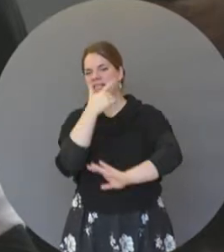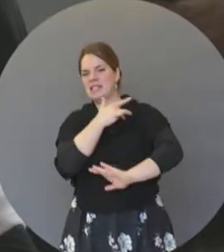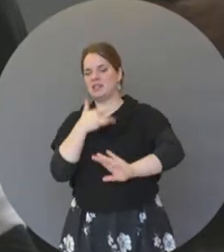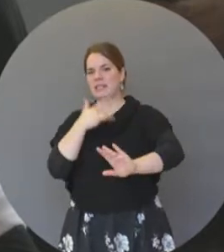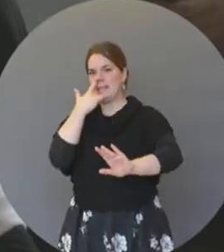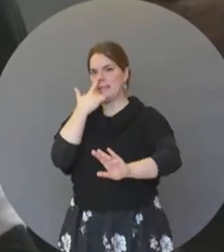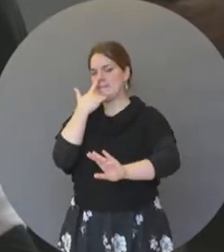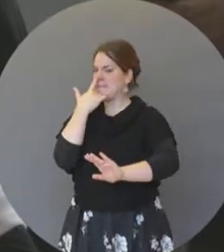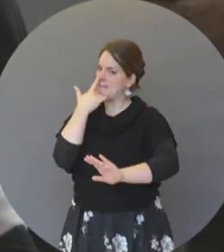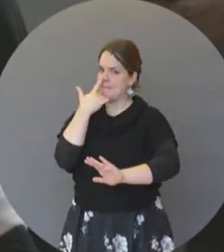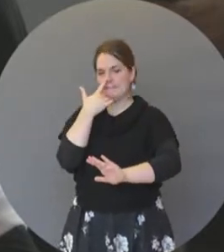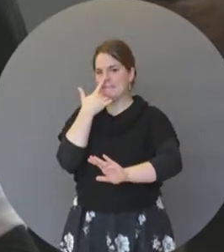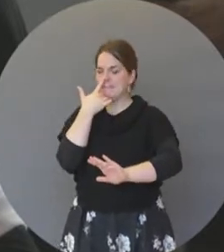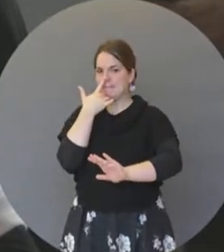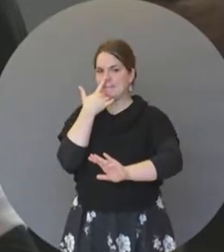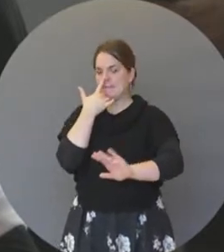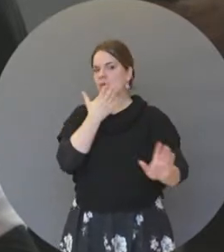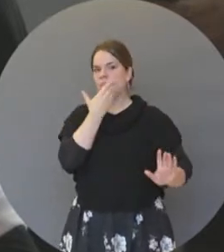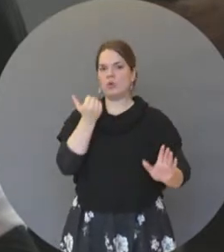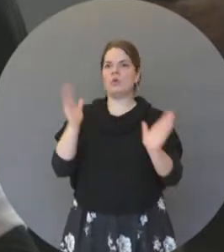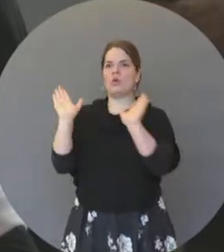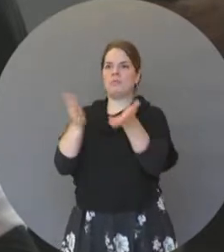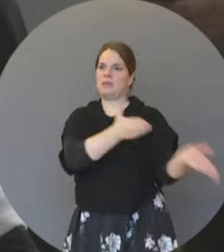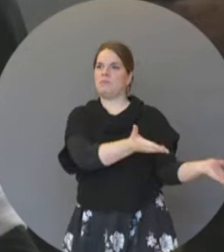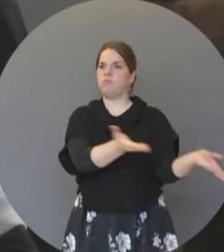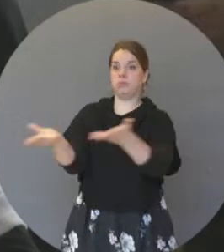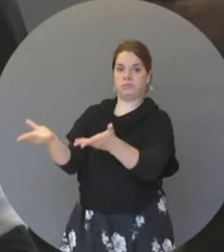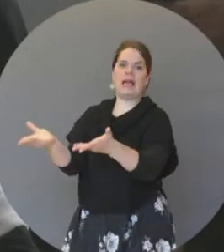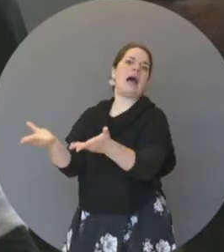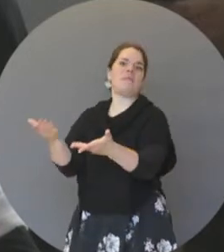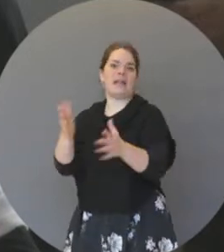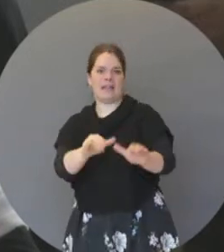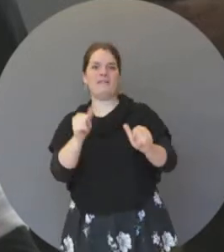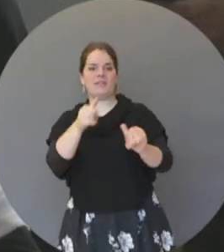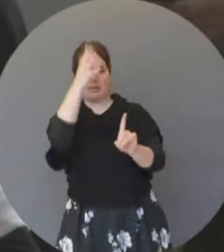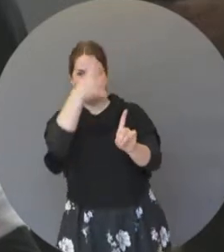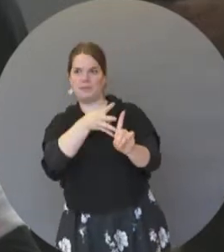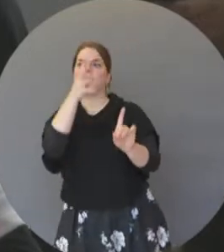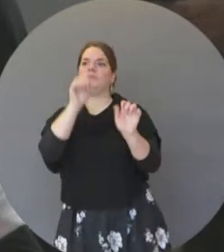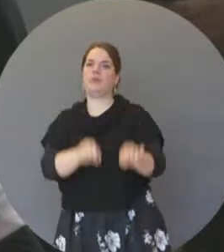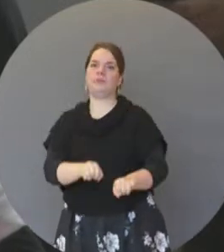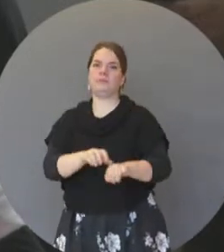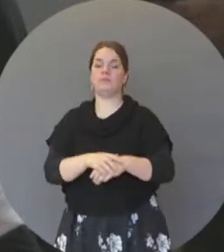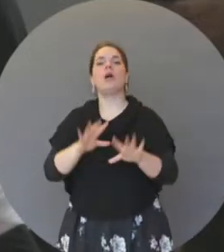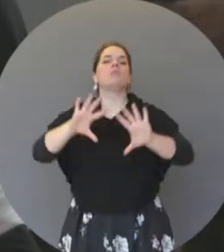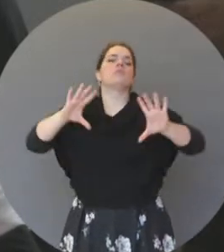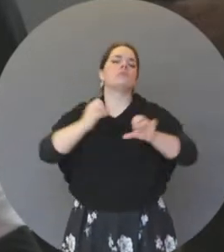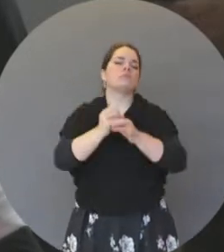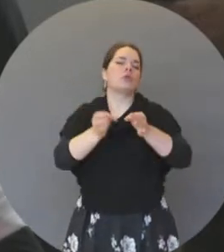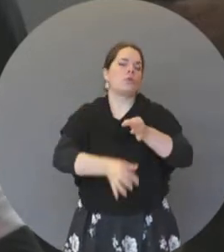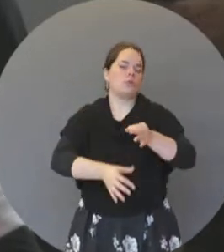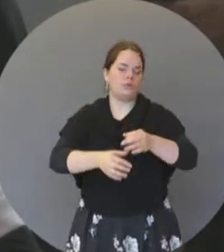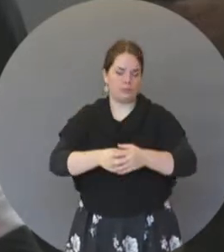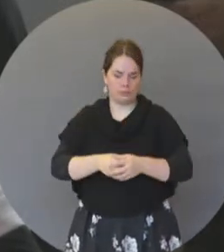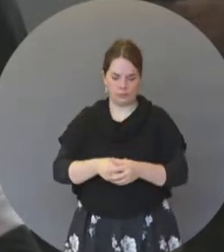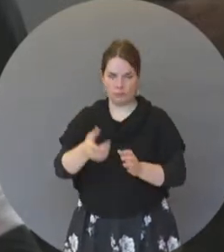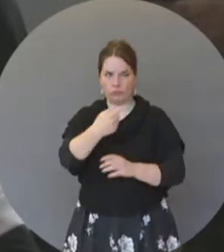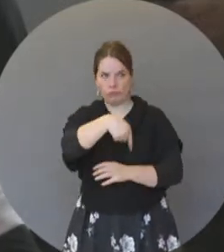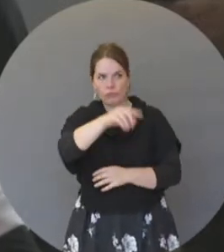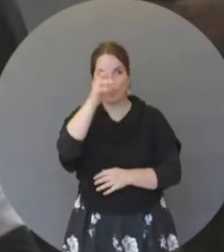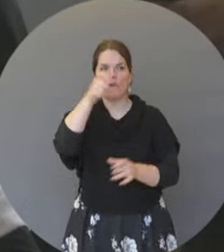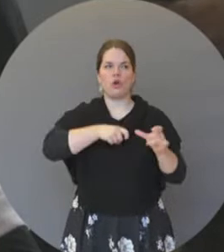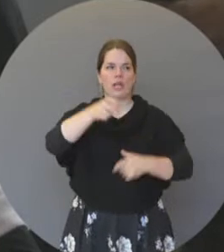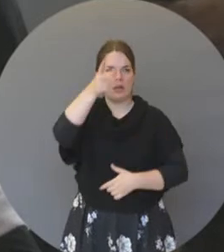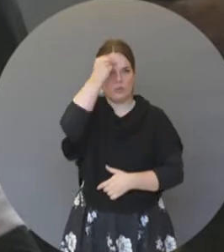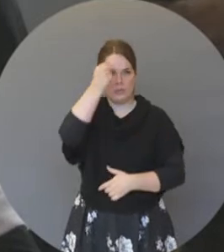non hospitalisation brutale pour conclure vous l'aurez compris mes chers collègues notre département est actif et